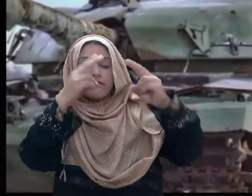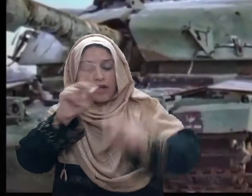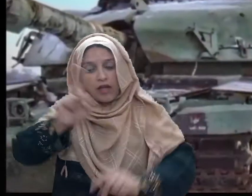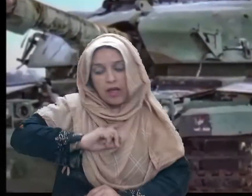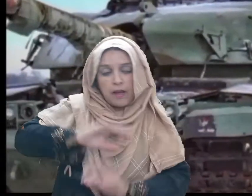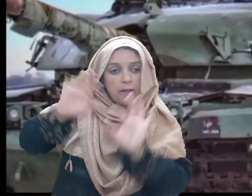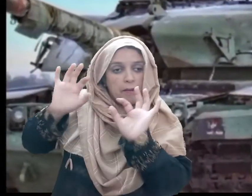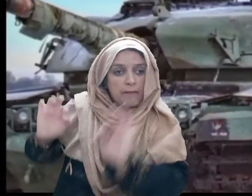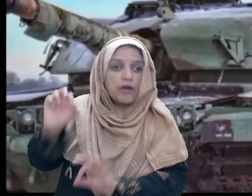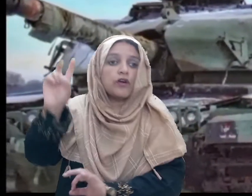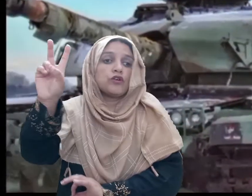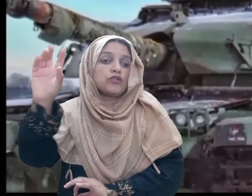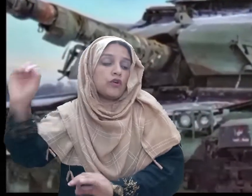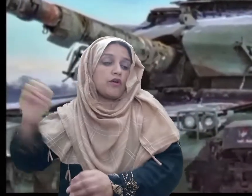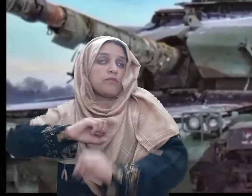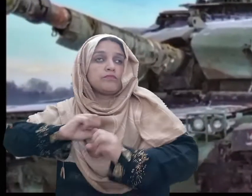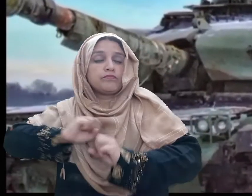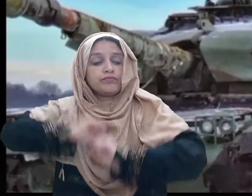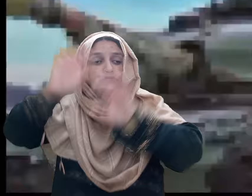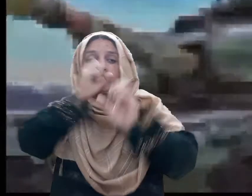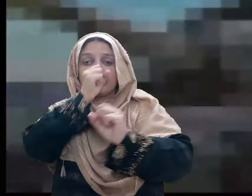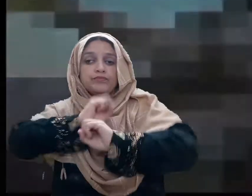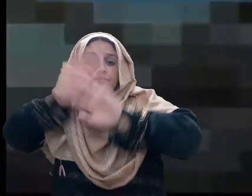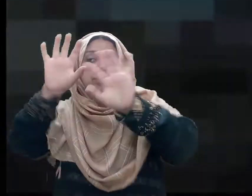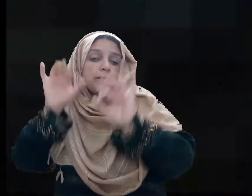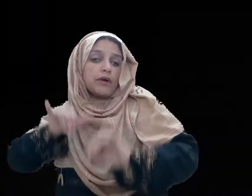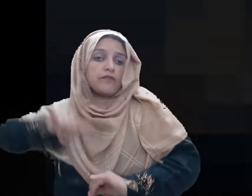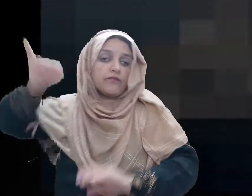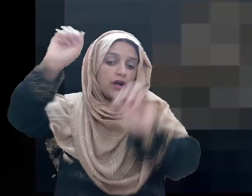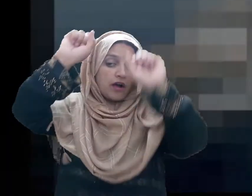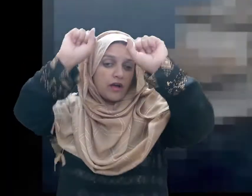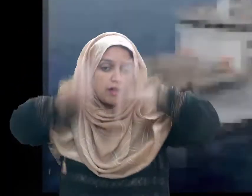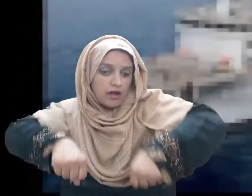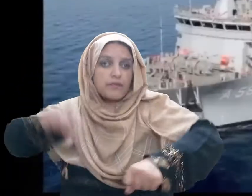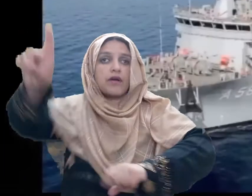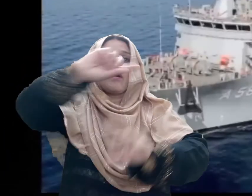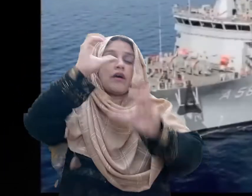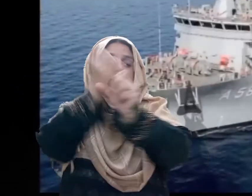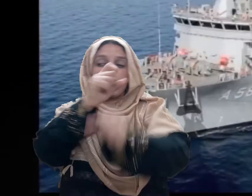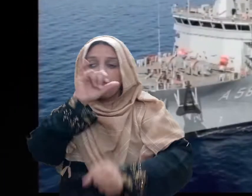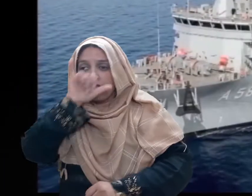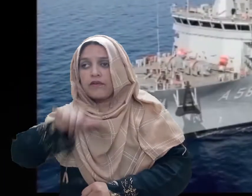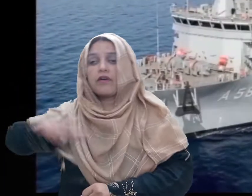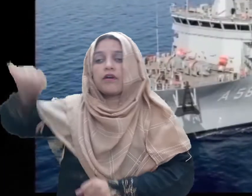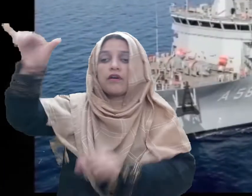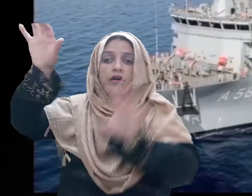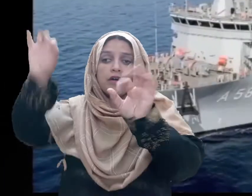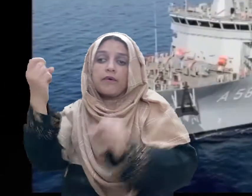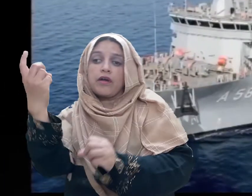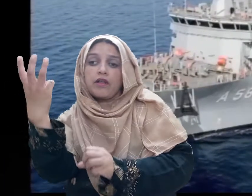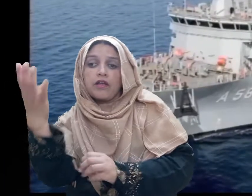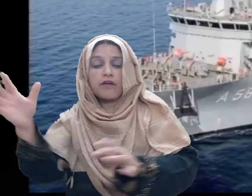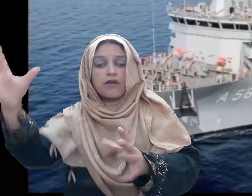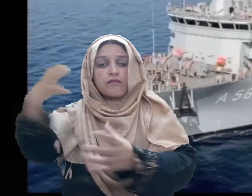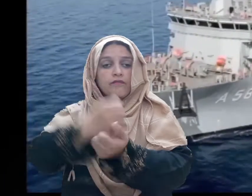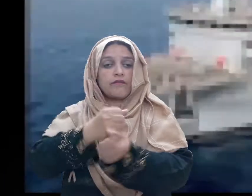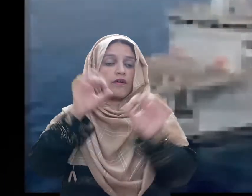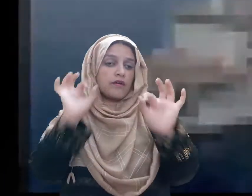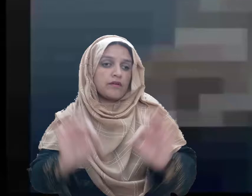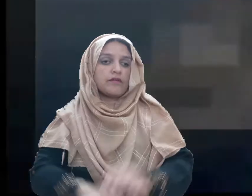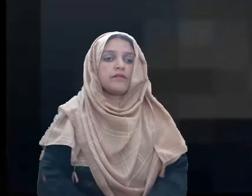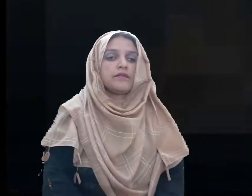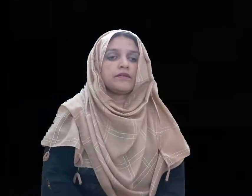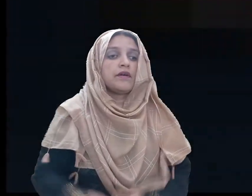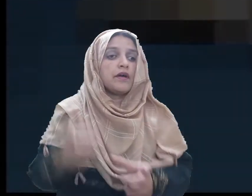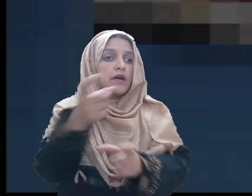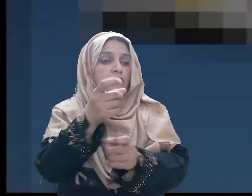3,200 سے زیادہ لڑاکا ٹینکس موجود ہیں، اور ترکی نیوی کے پاس 190 سے زیادہ مختلف جنگی ساز و سامان سے لیس